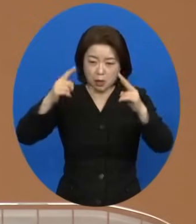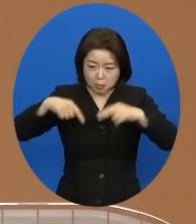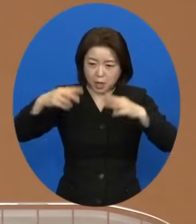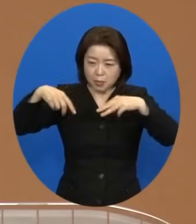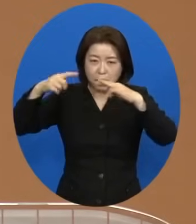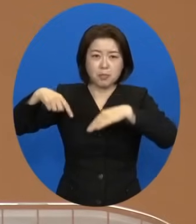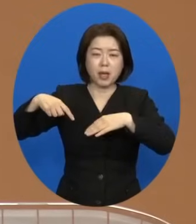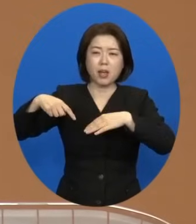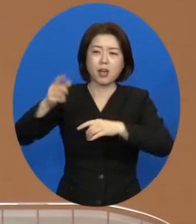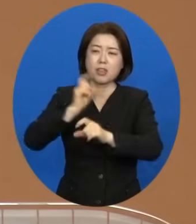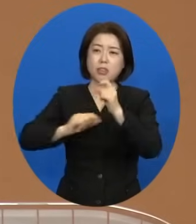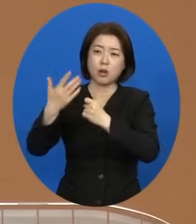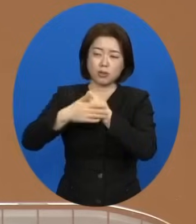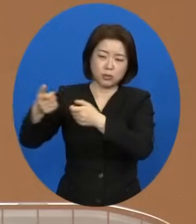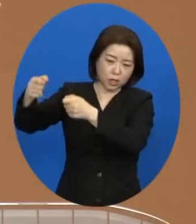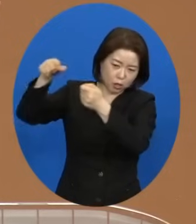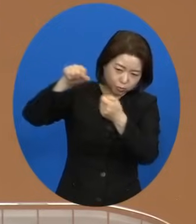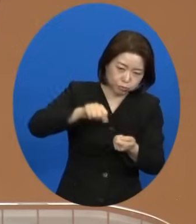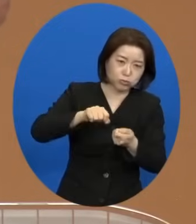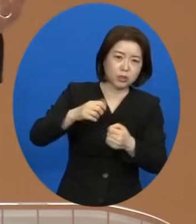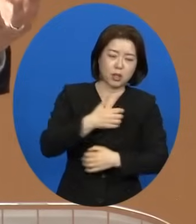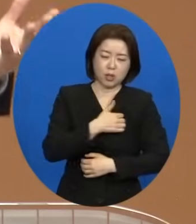이상을 부어주시는